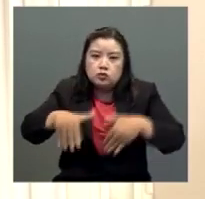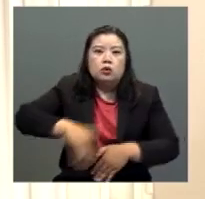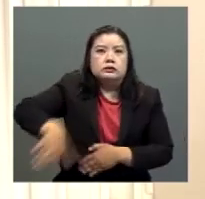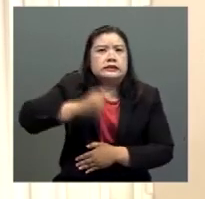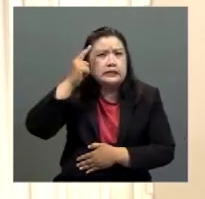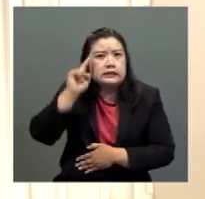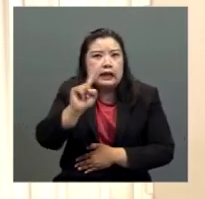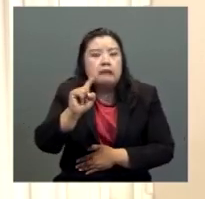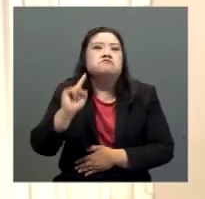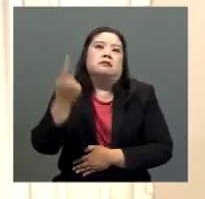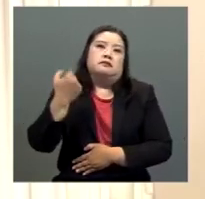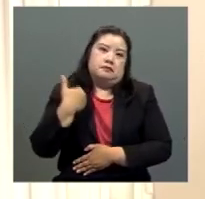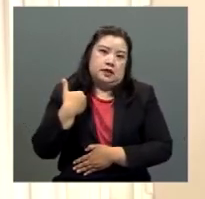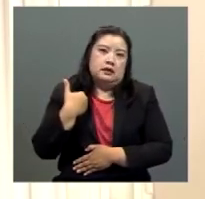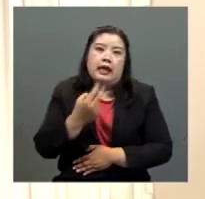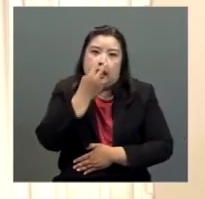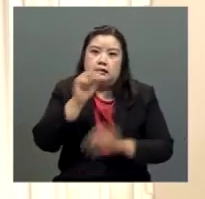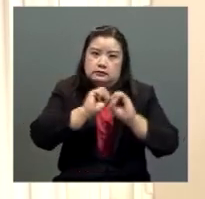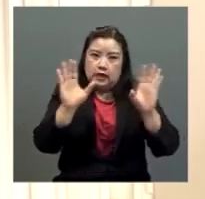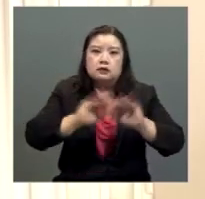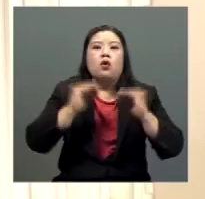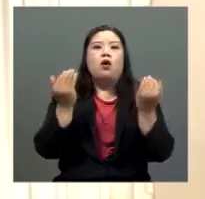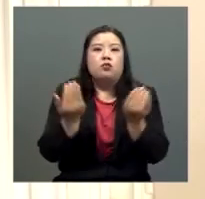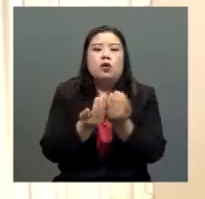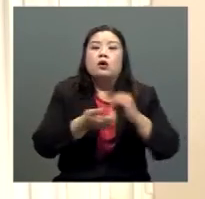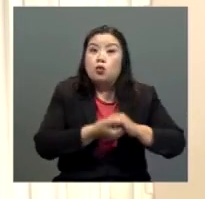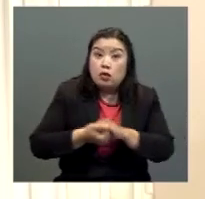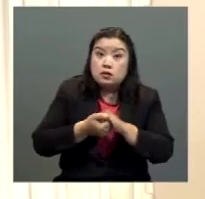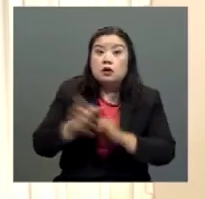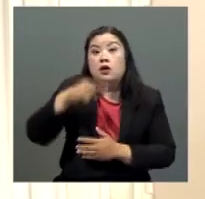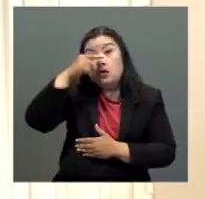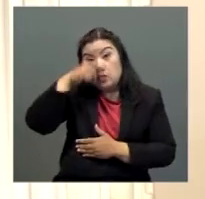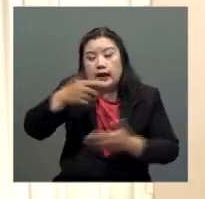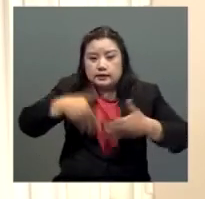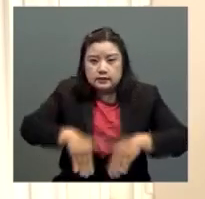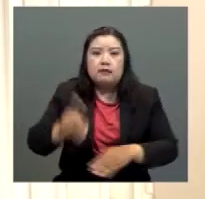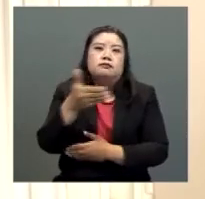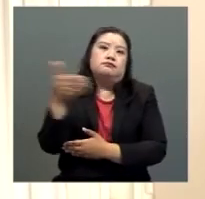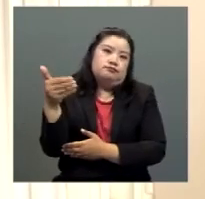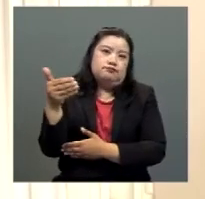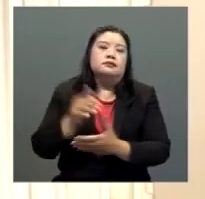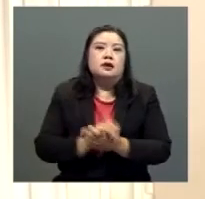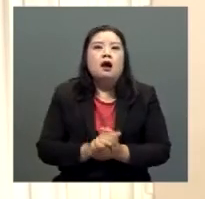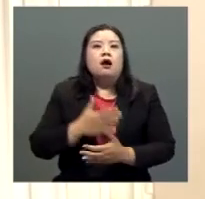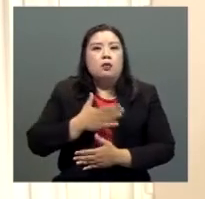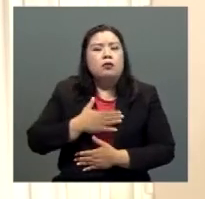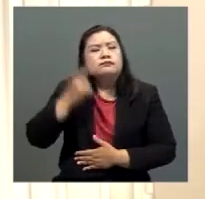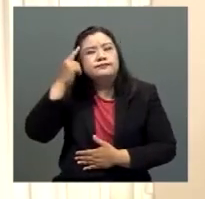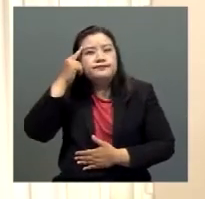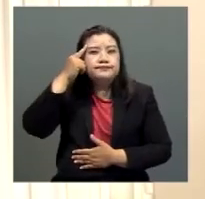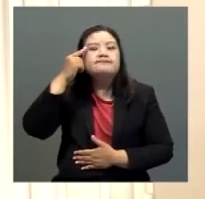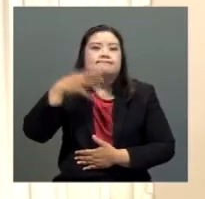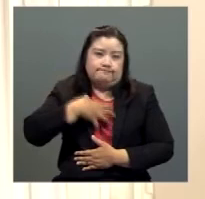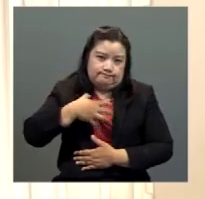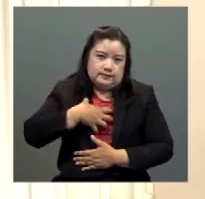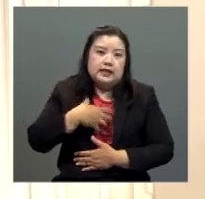และเราได้ค้นพบความกลมเกลียวเป็นครอบครัวเดียวกันของพวกเราคนไทยทั้งประเทศผมมีความหวังเช่นนั้นนะครับและผ